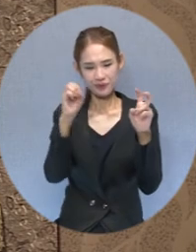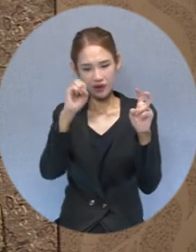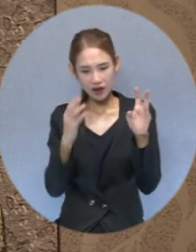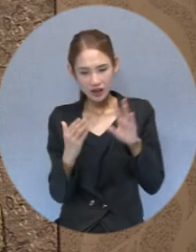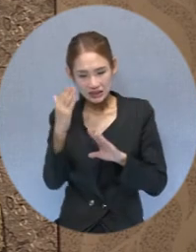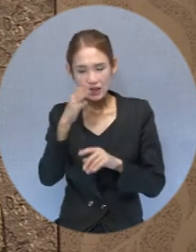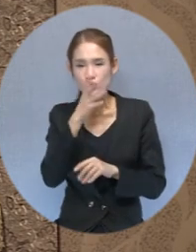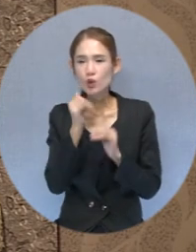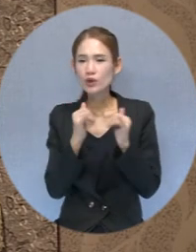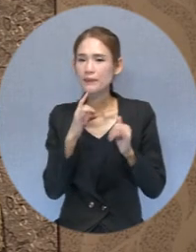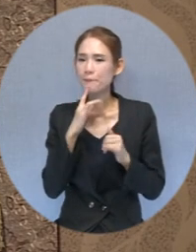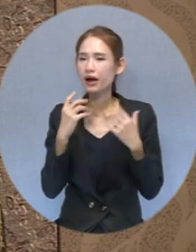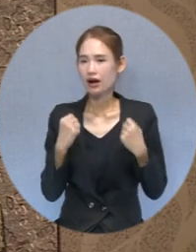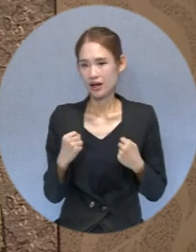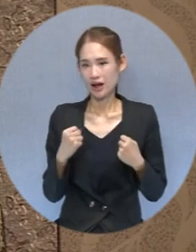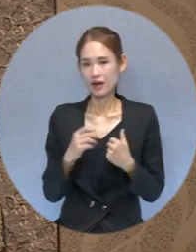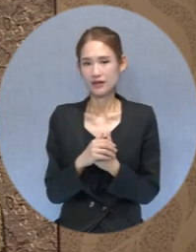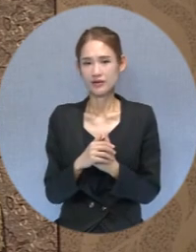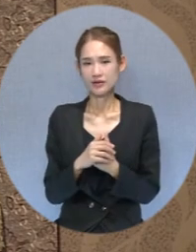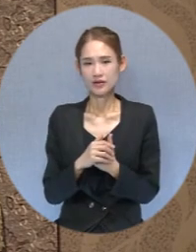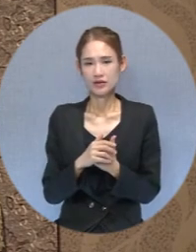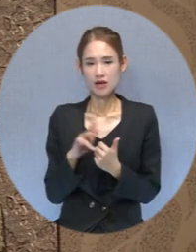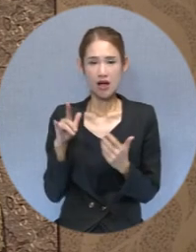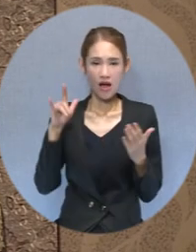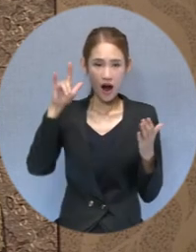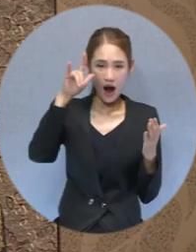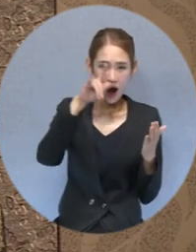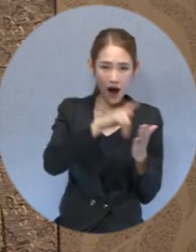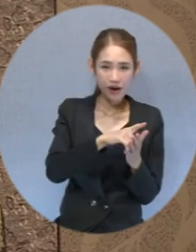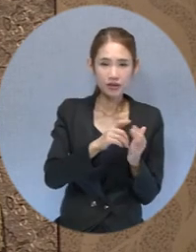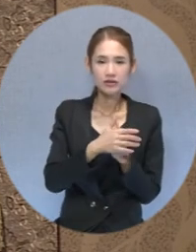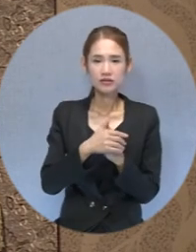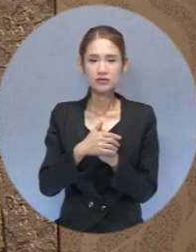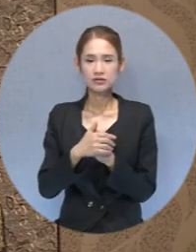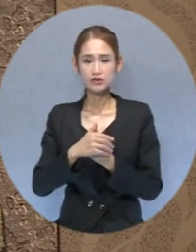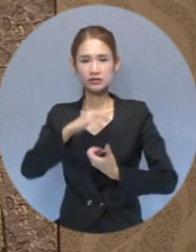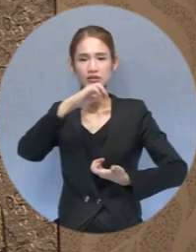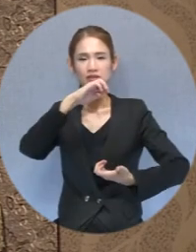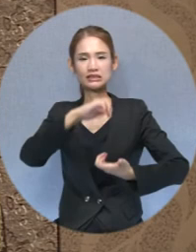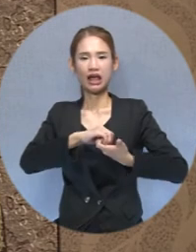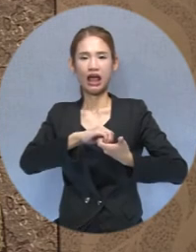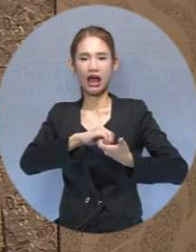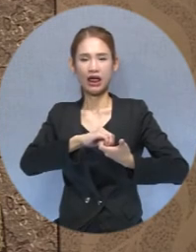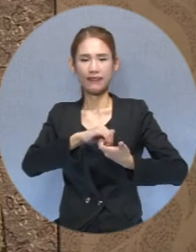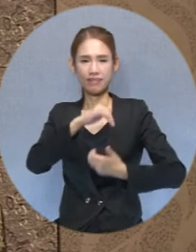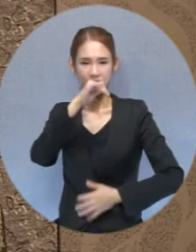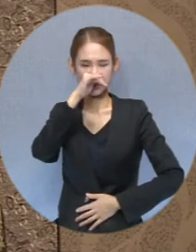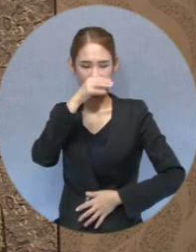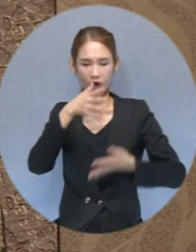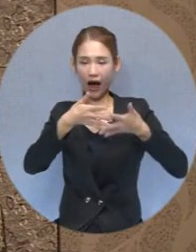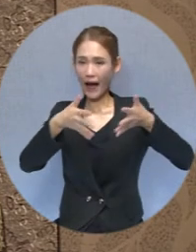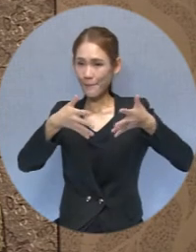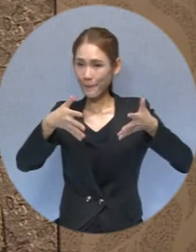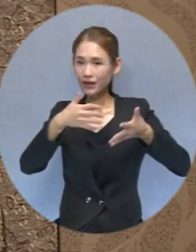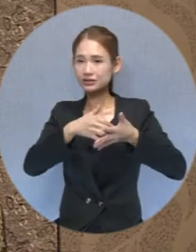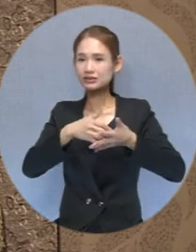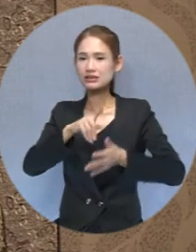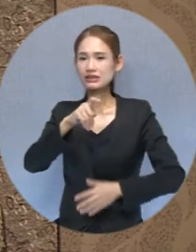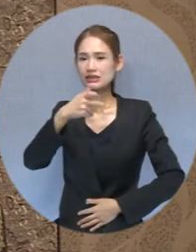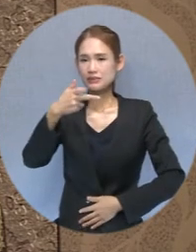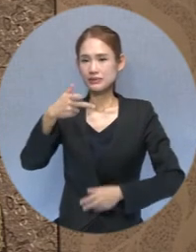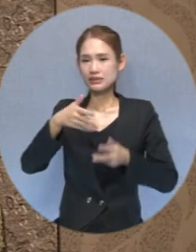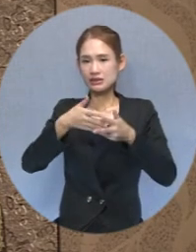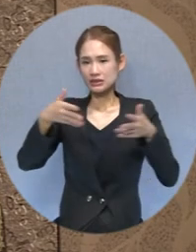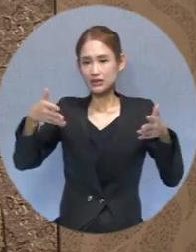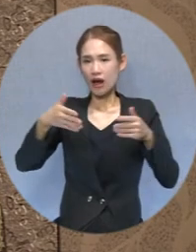되고 그다음에 비행기 착륙하게 되니까 고도 제한이 걸립니다. 아파트를 12층 이상 못 짓게